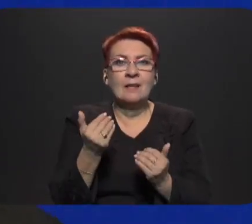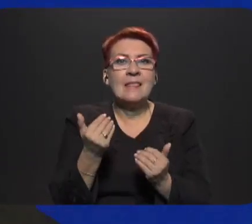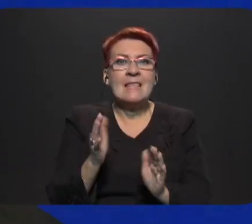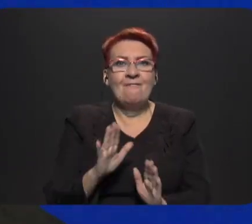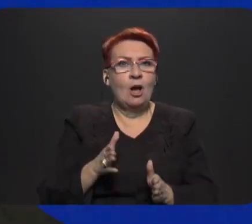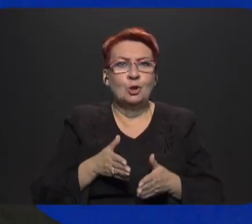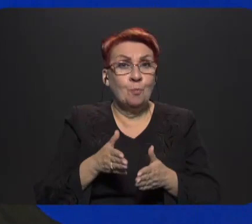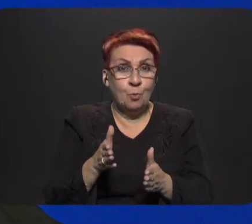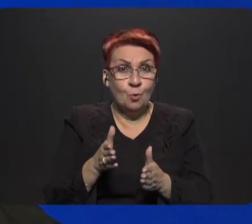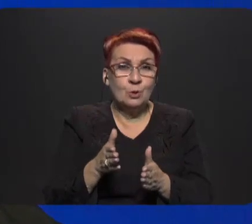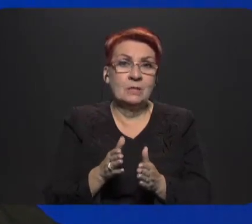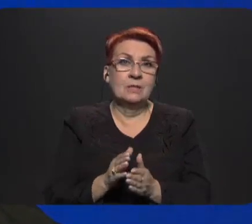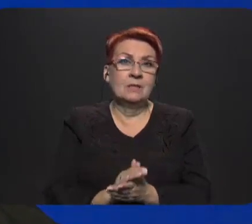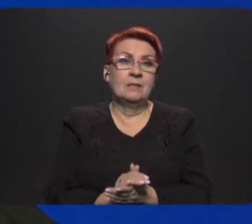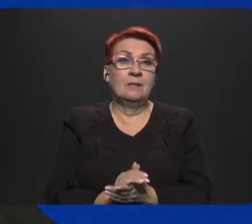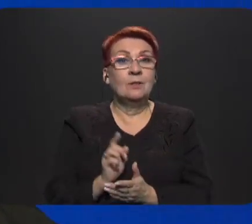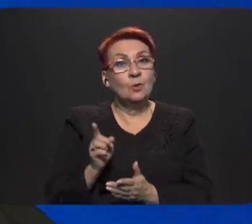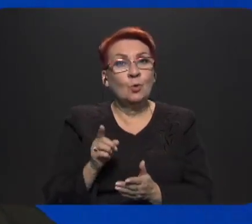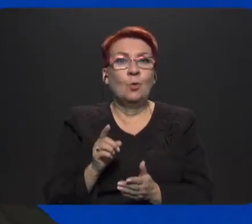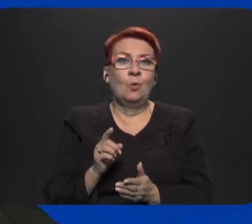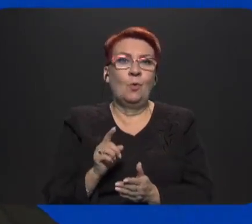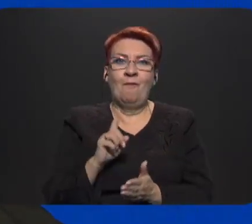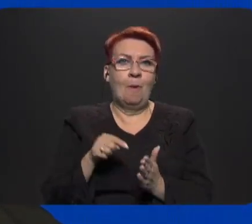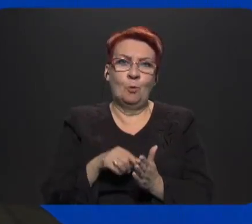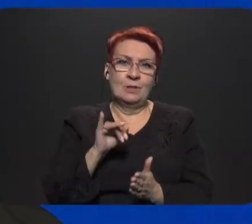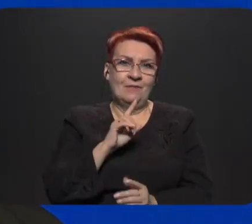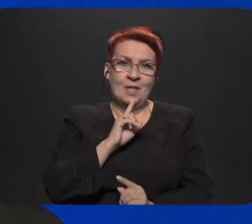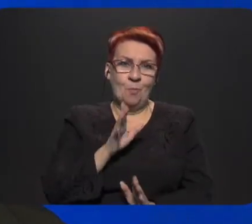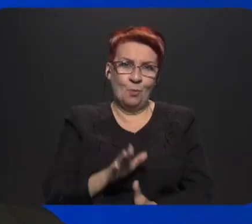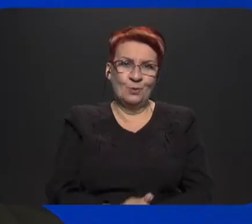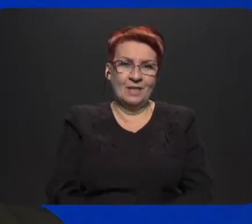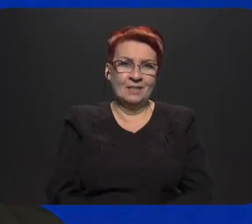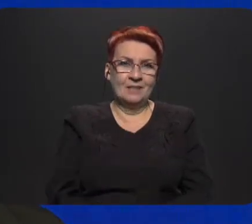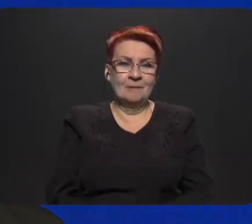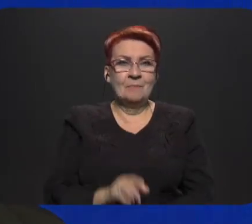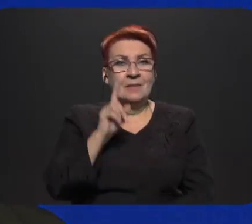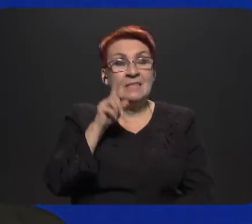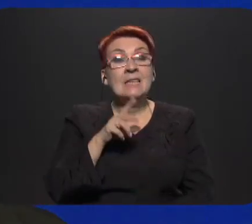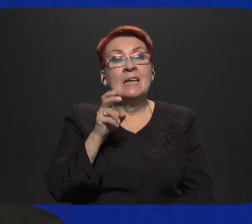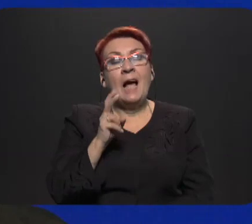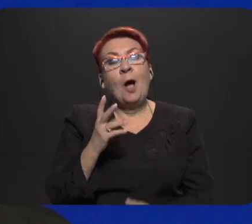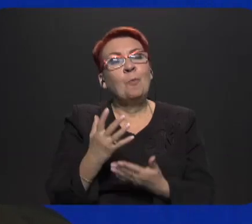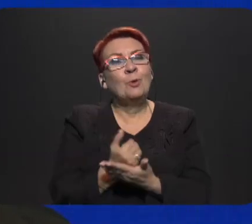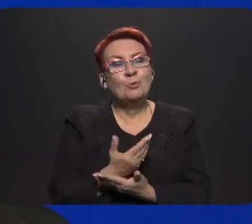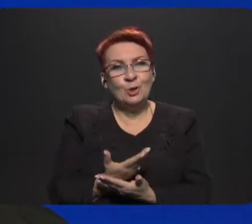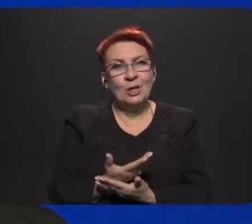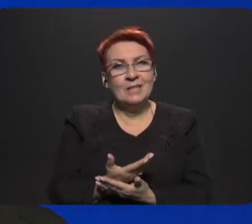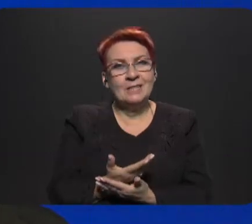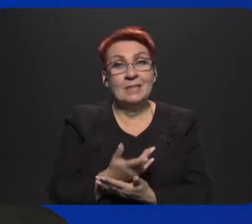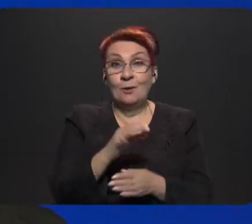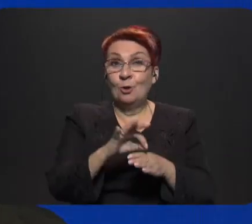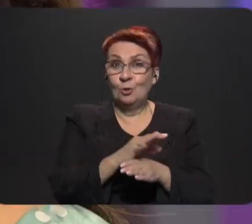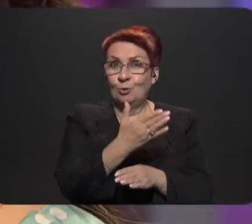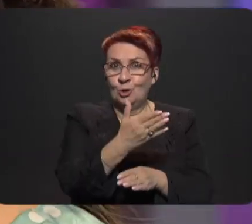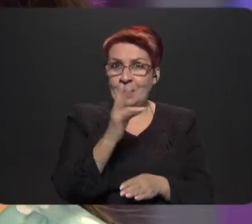ваш путь, то тогда вопросов и не будет. Вот знаете, как получилось, вот у моей